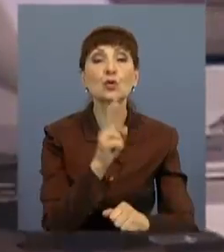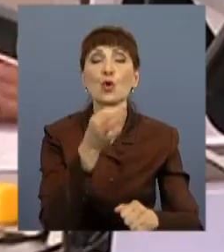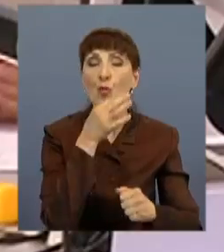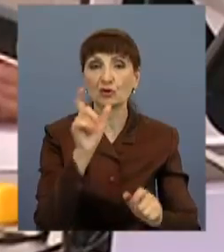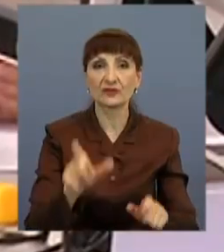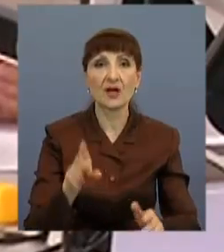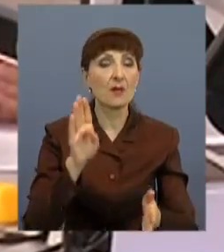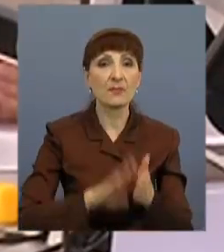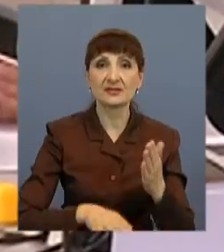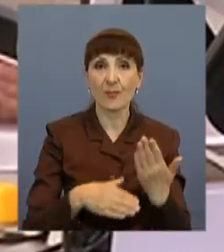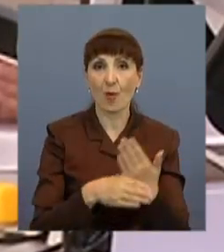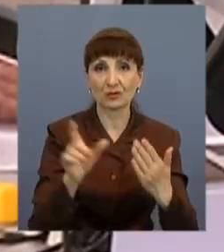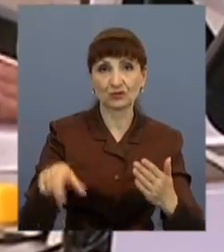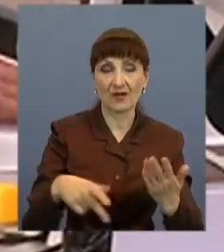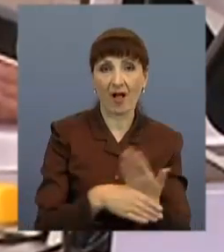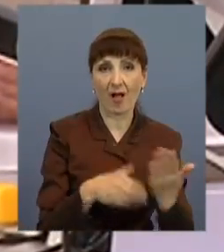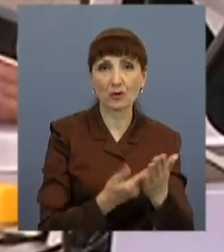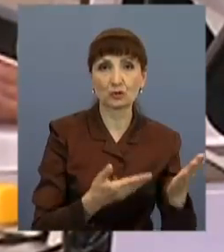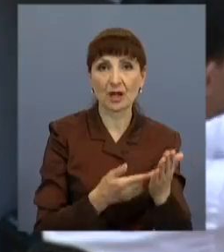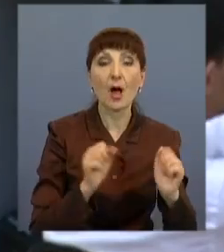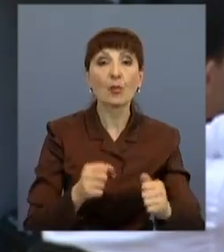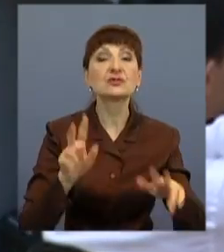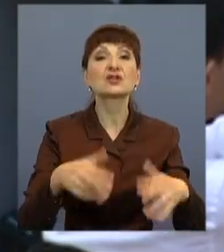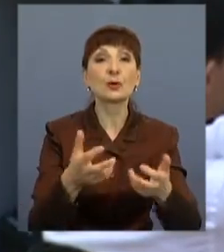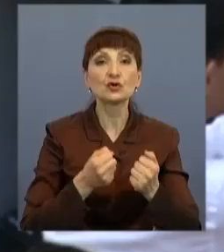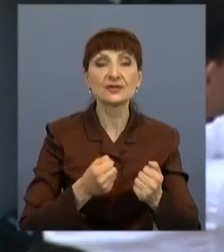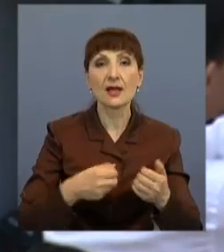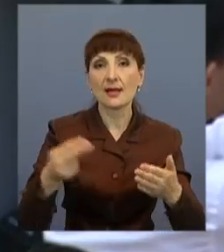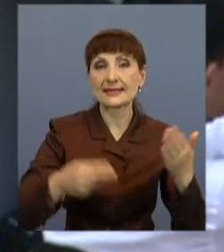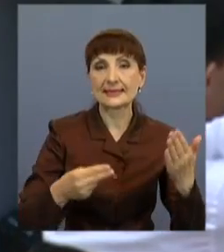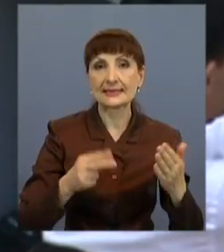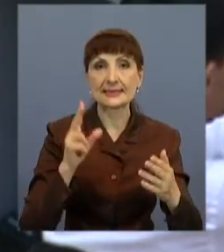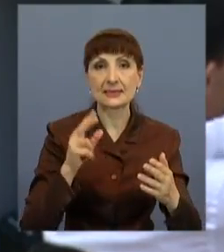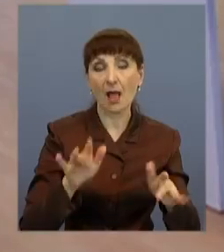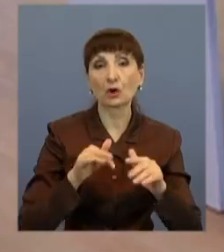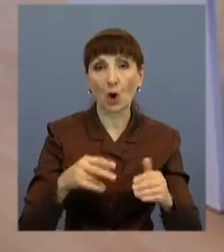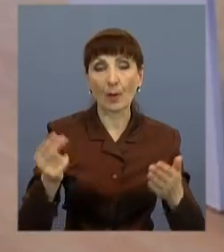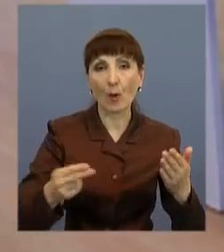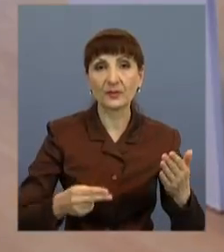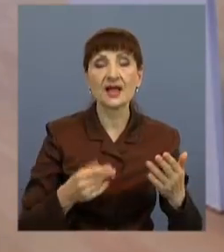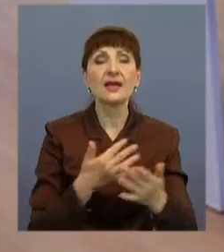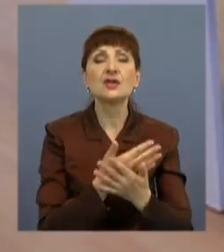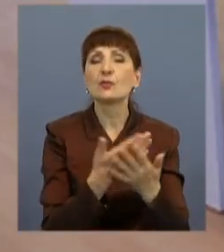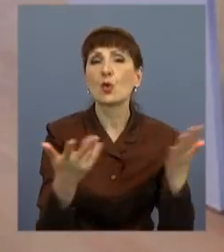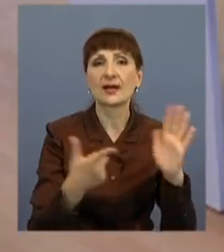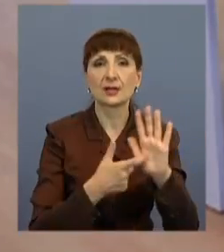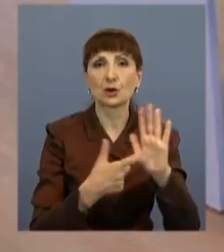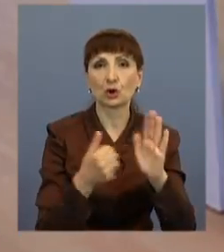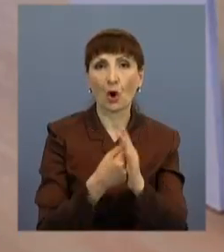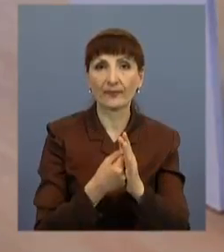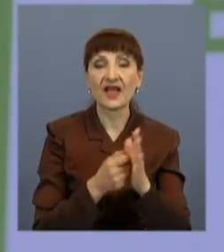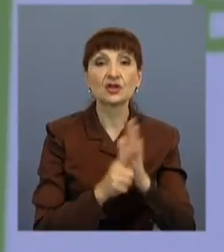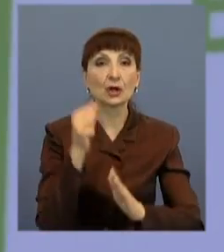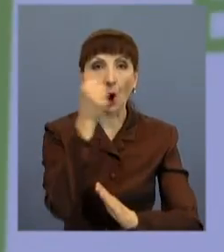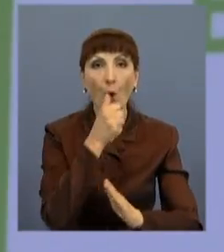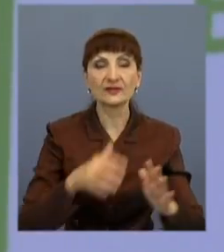и без помощи консультанта. Здесь же можно получить электронно-цифровую подпись и еще свыше 700 услуг и сервисов. Так, с начала года в